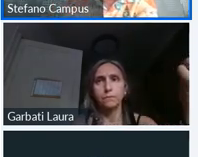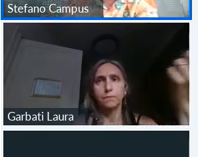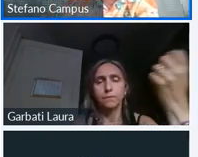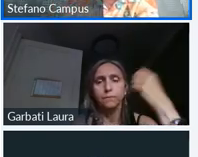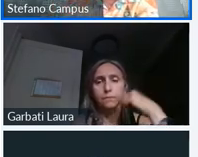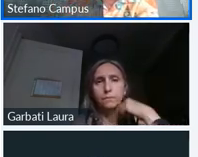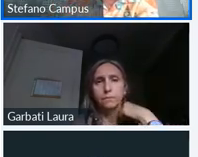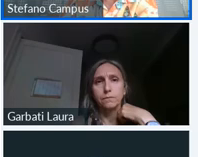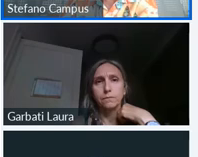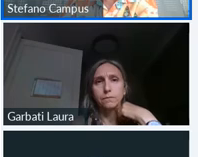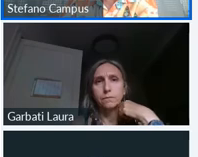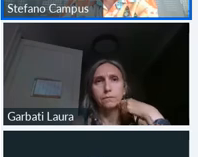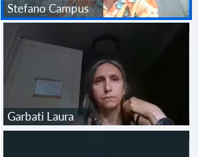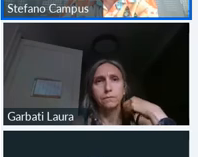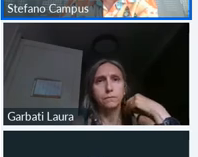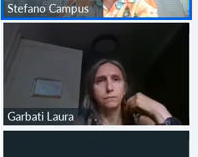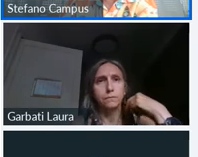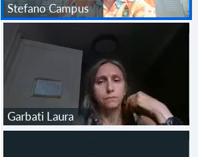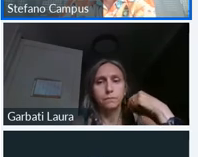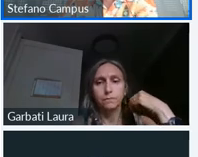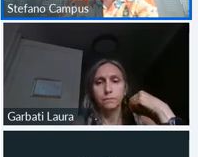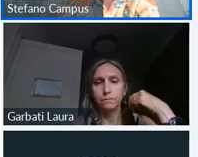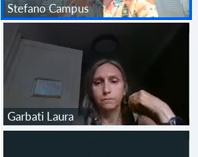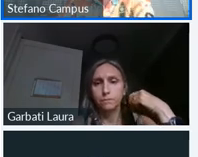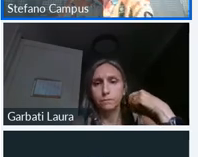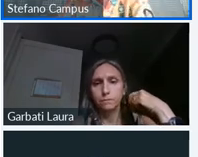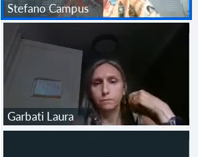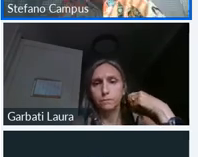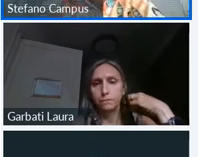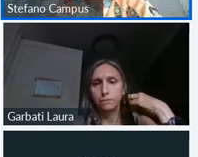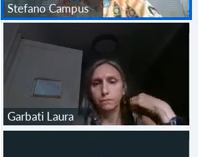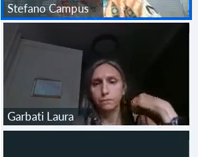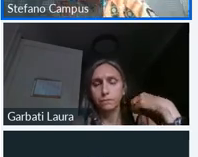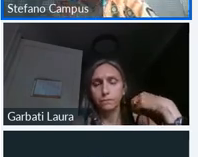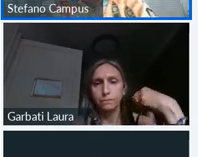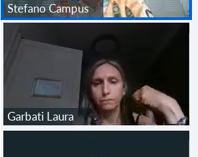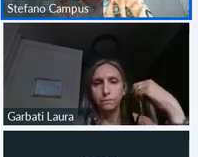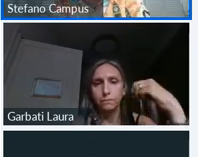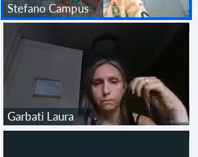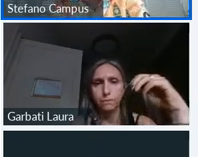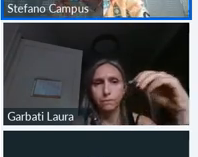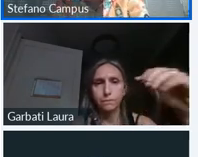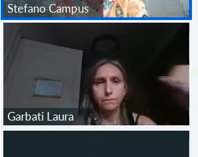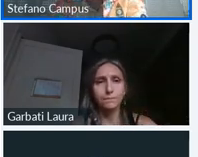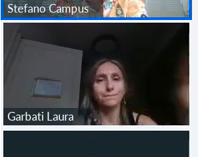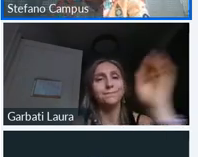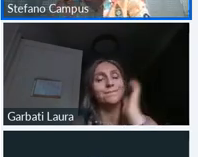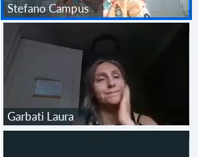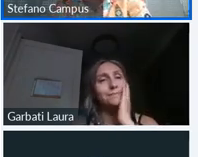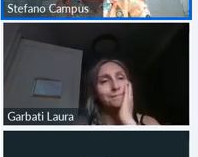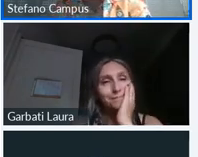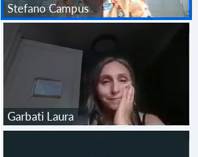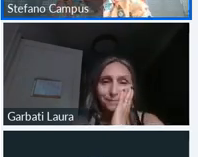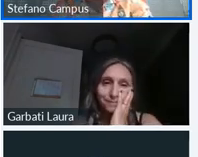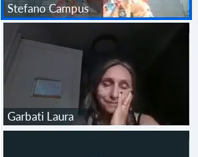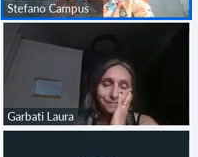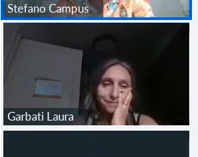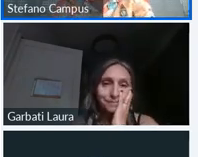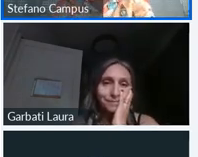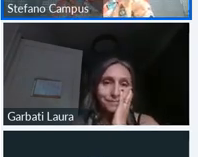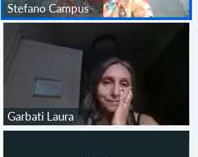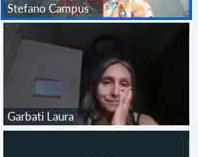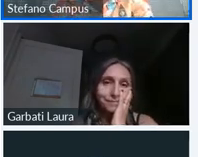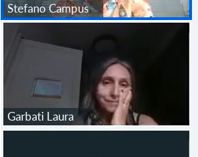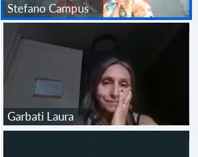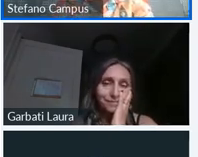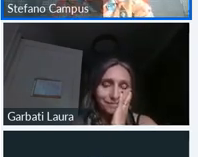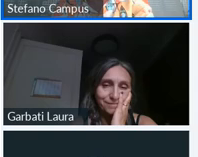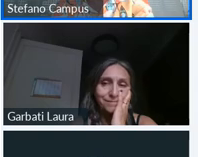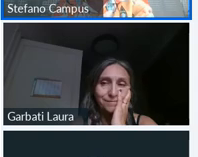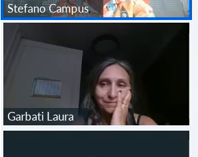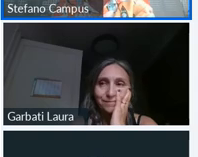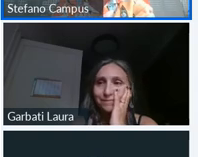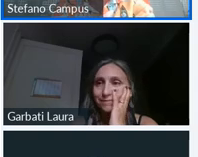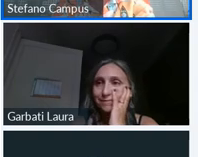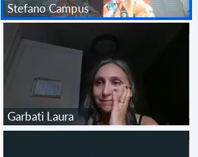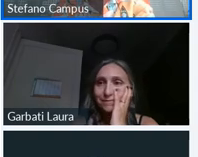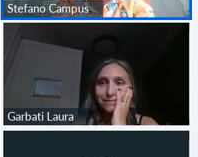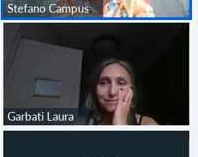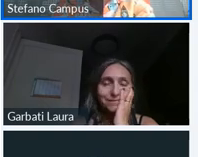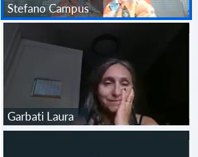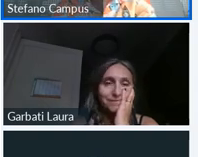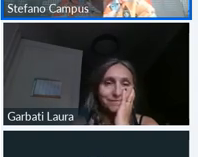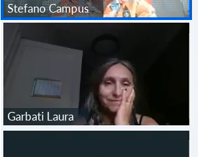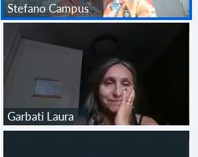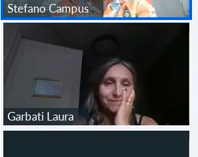proprietà di un dato. Questo è un esempio che ho trovato: l'etichetta di un prodotto dice